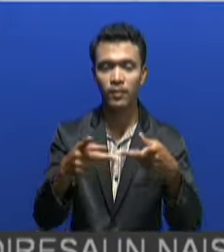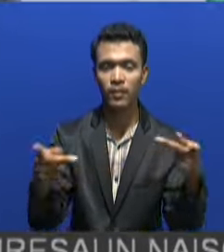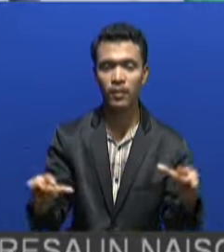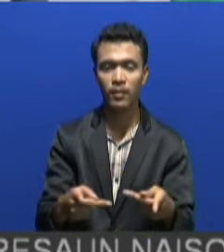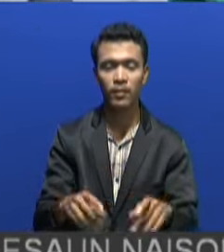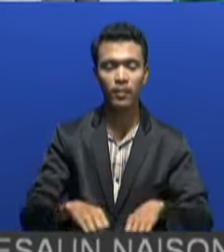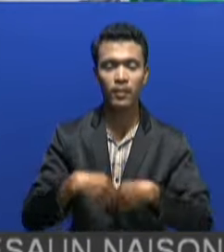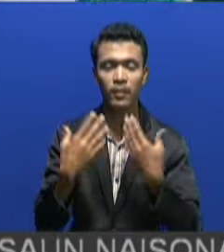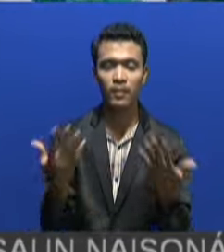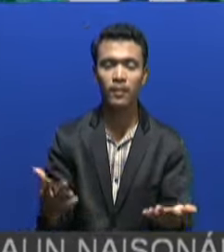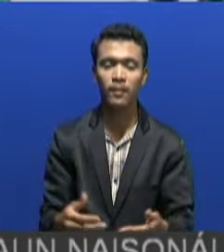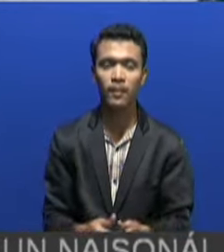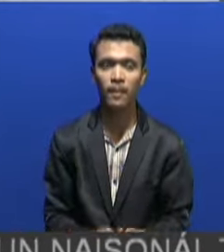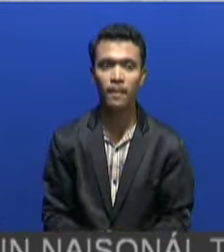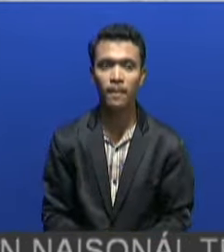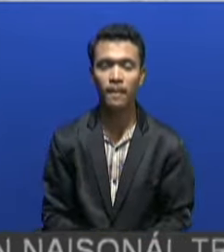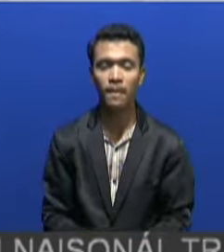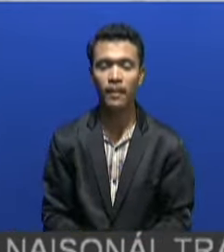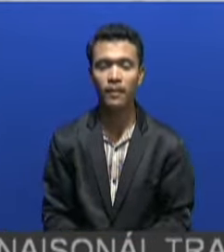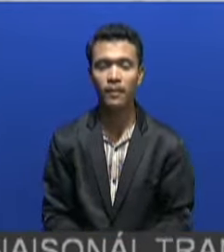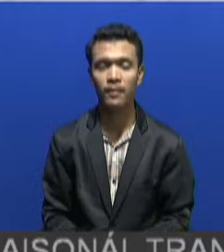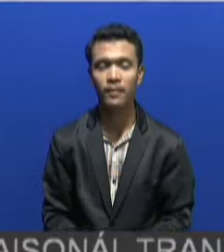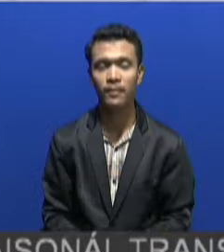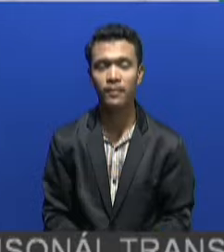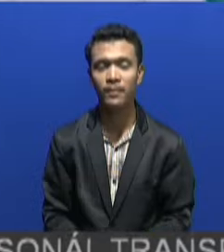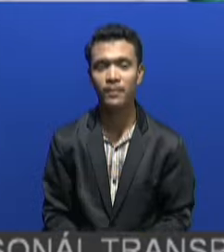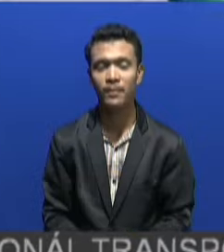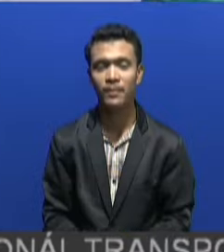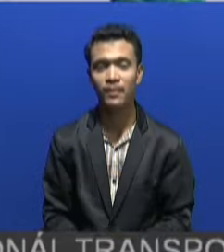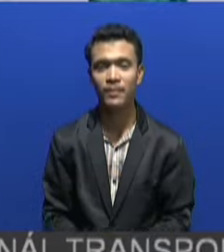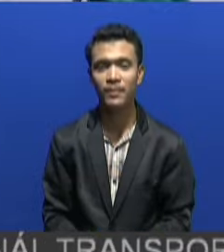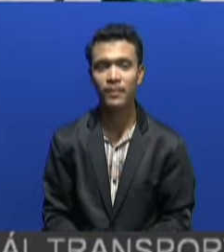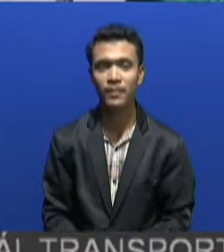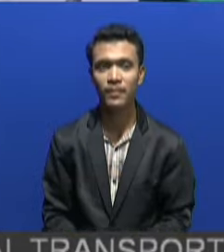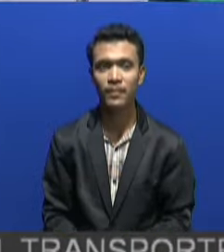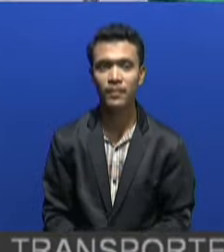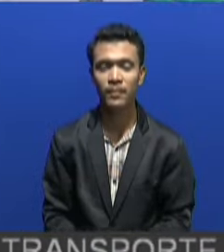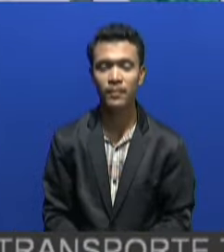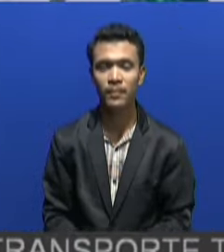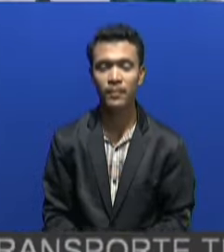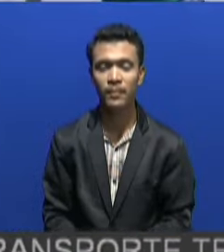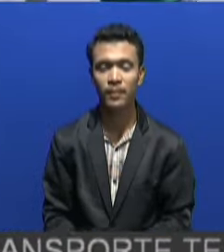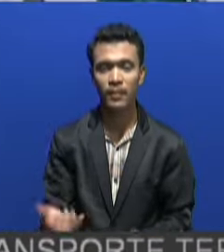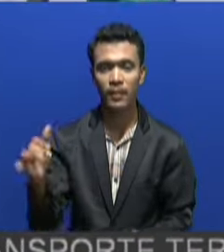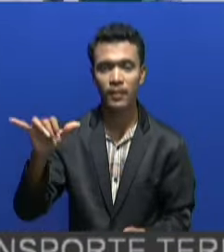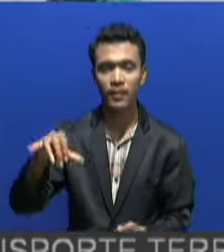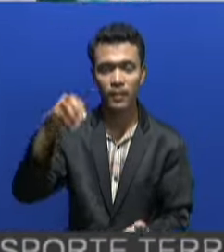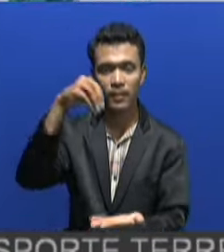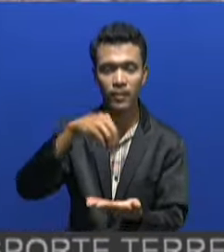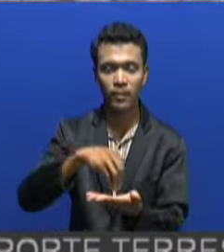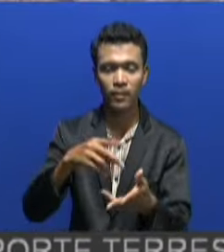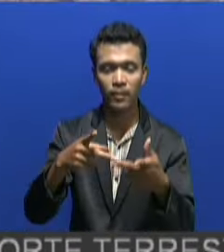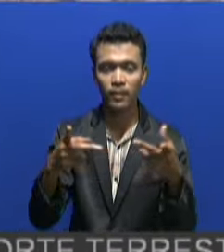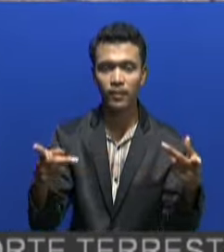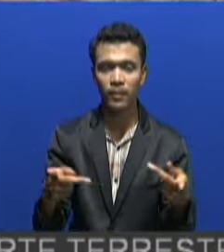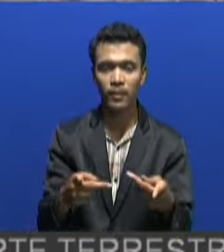fatin la sira nafatin ansa uluk ne sira ansa usi munisipi tau masama sane sandet sira tau dalarum sira la tau